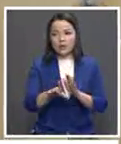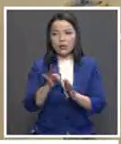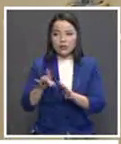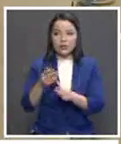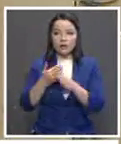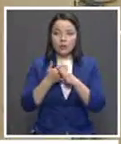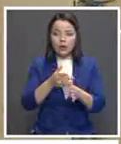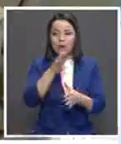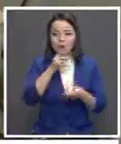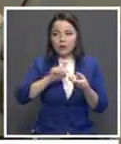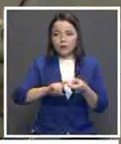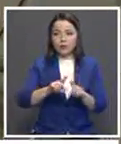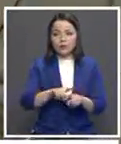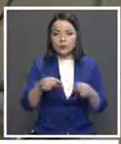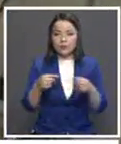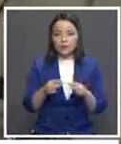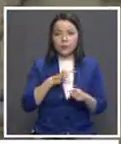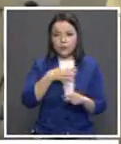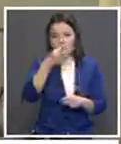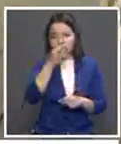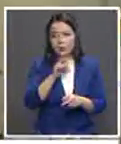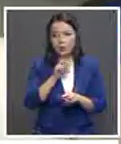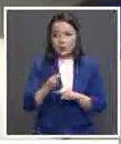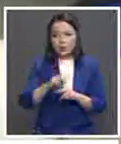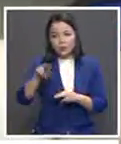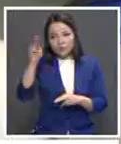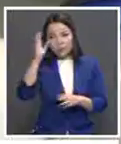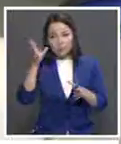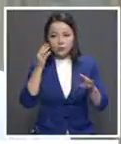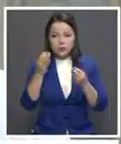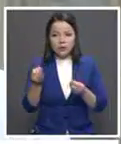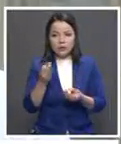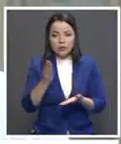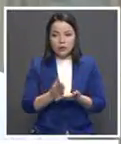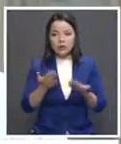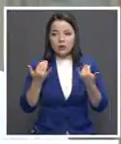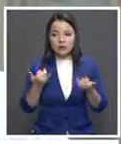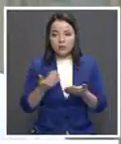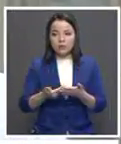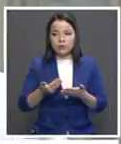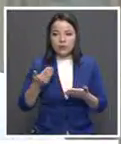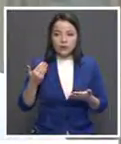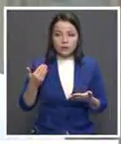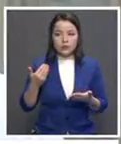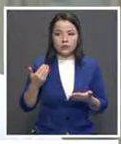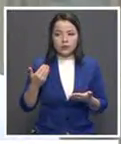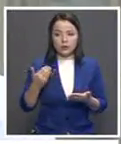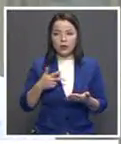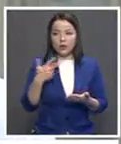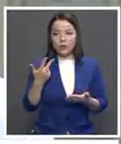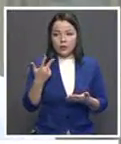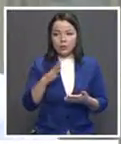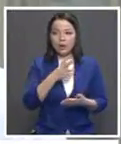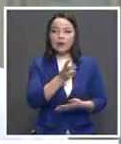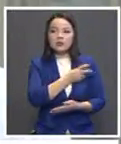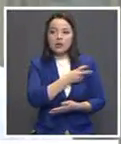көмек көрсетуі тиіс. Бұл істе оларға тәжірибелі оқытушылар кеңес береді. Осыған дейін үш поток